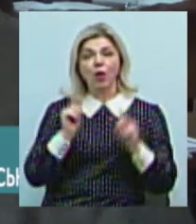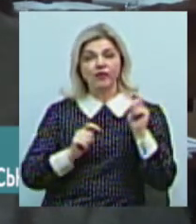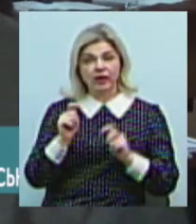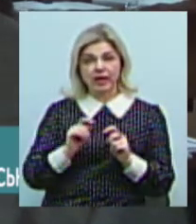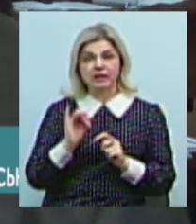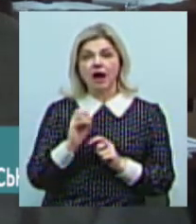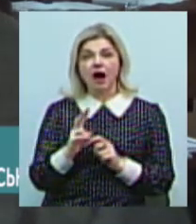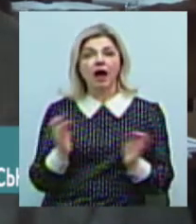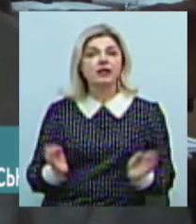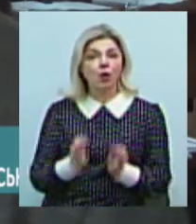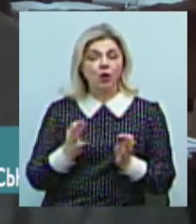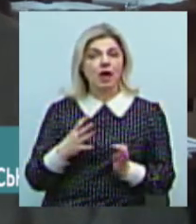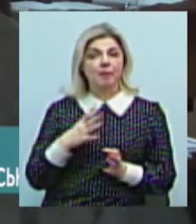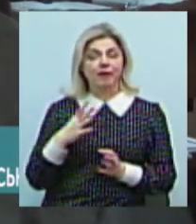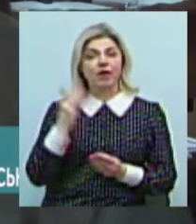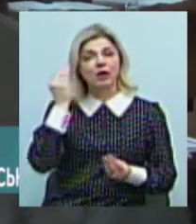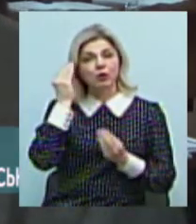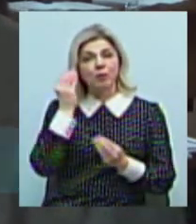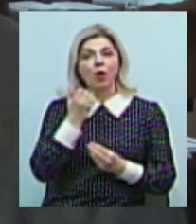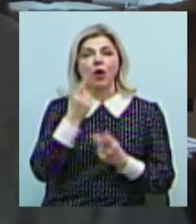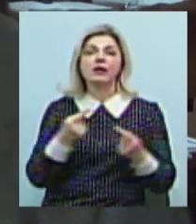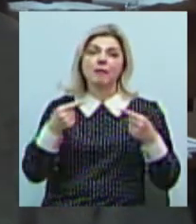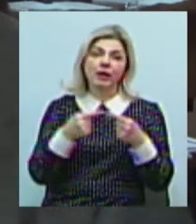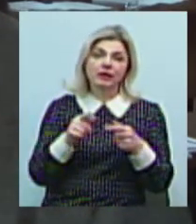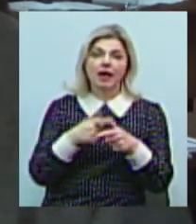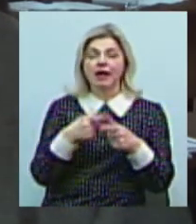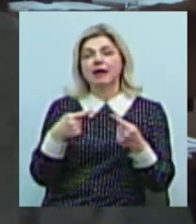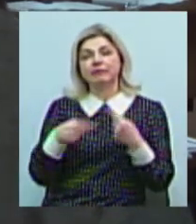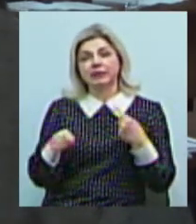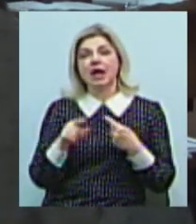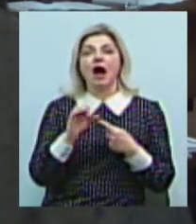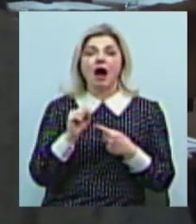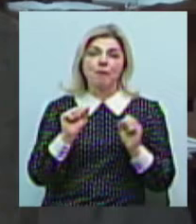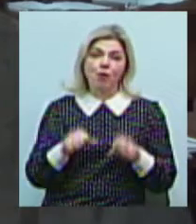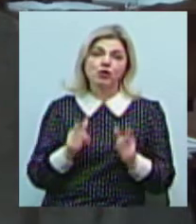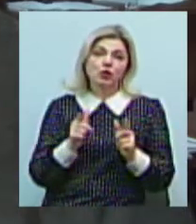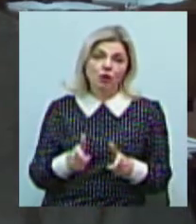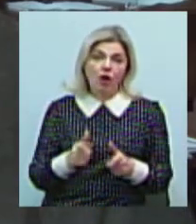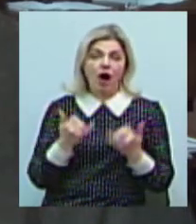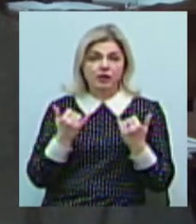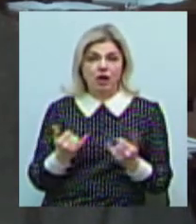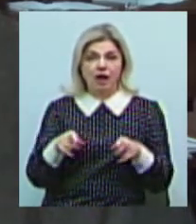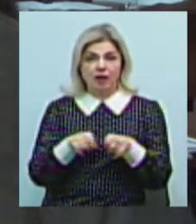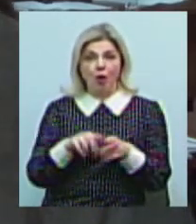знаєте, буває думка, яка співпадає, не співпадає, з чимось можемо погодитися, чи наразі даний проект,